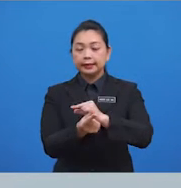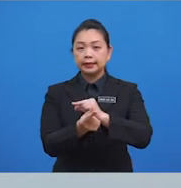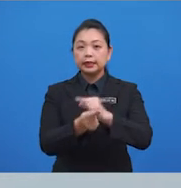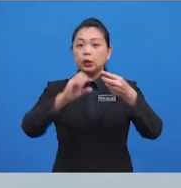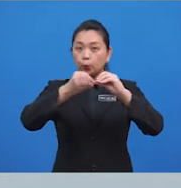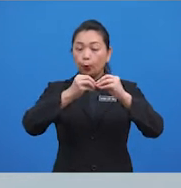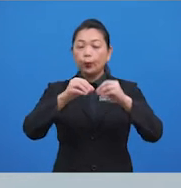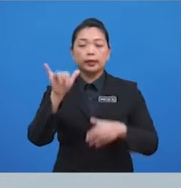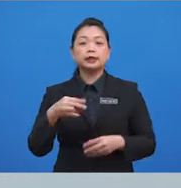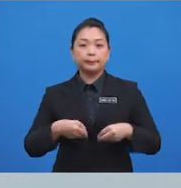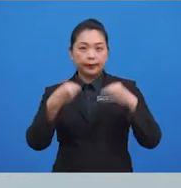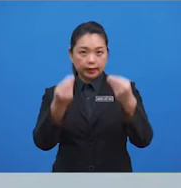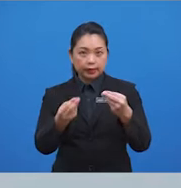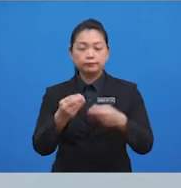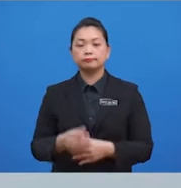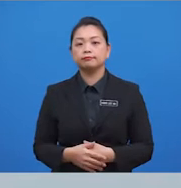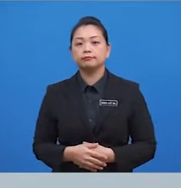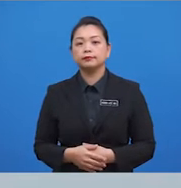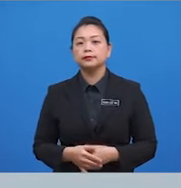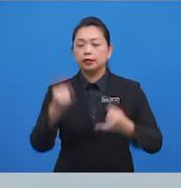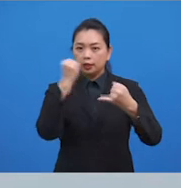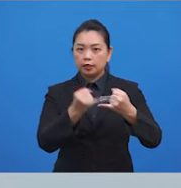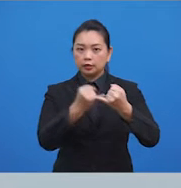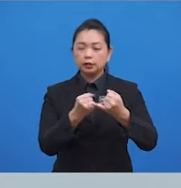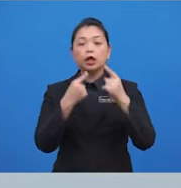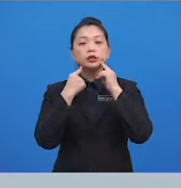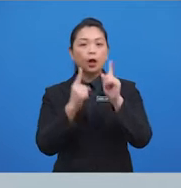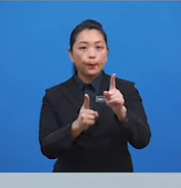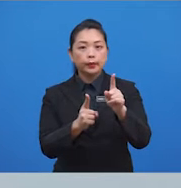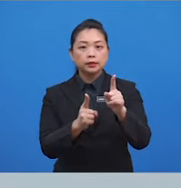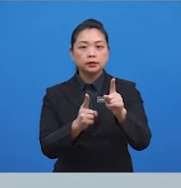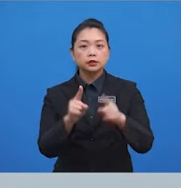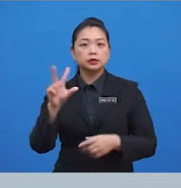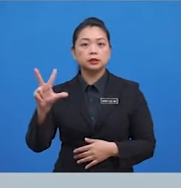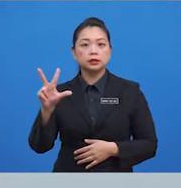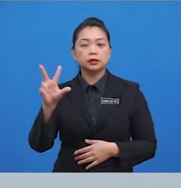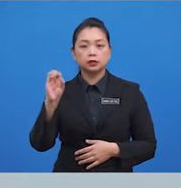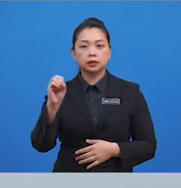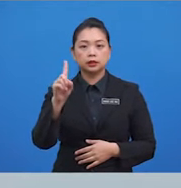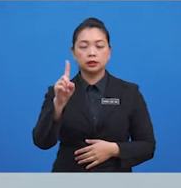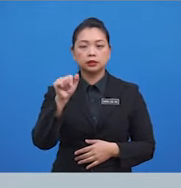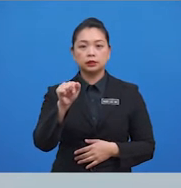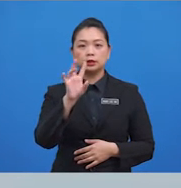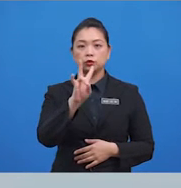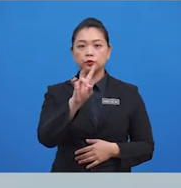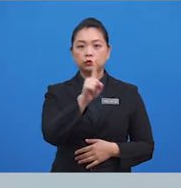yang diberi dalam rumus tadi. Akhir sekali, jawapannya ialah